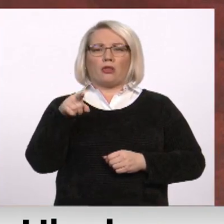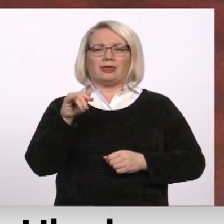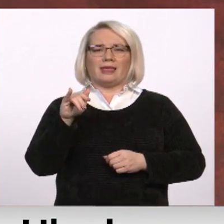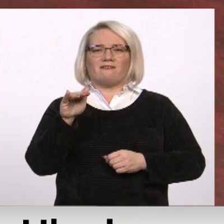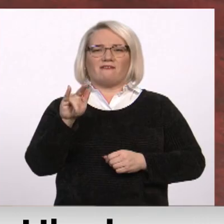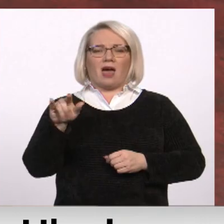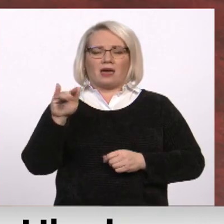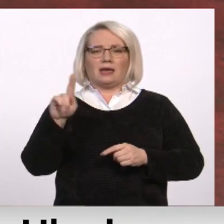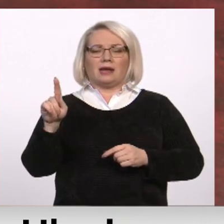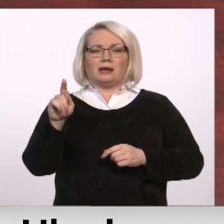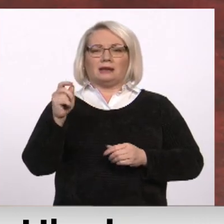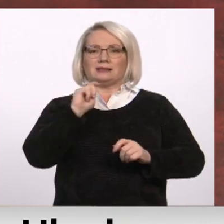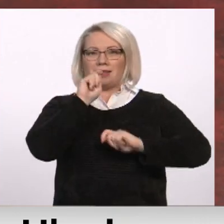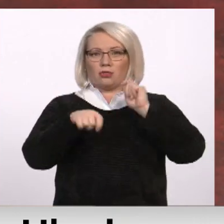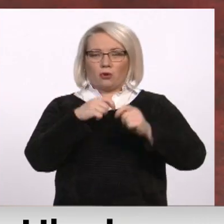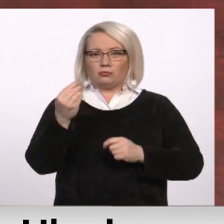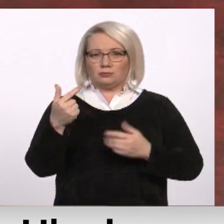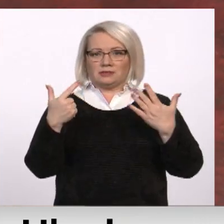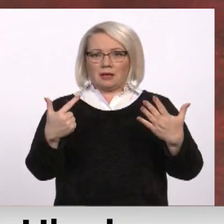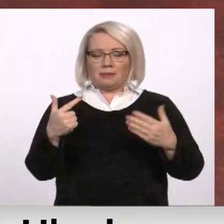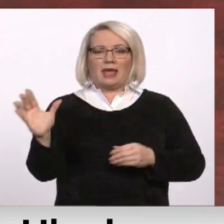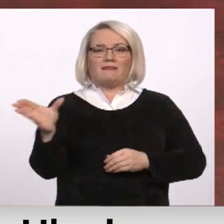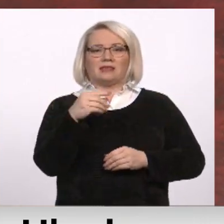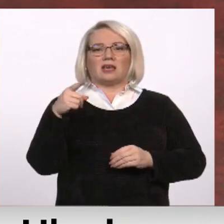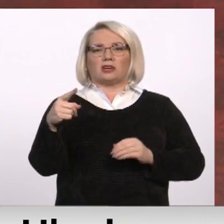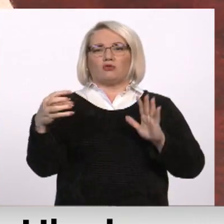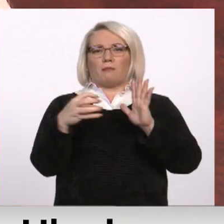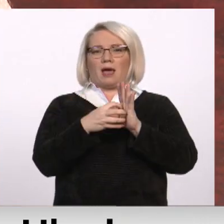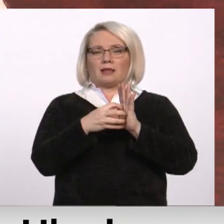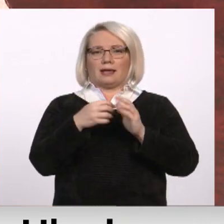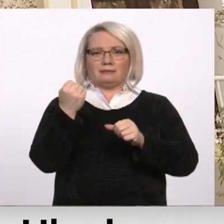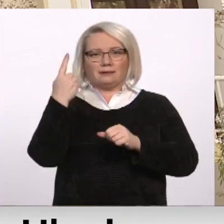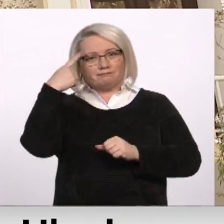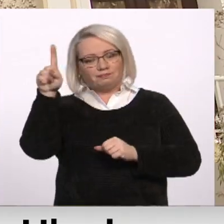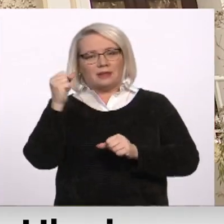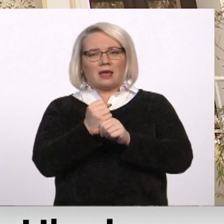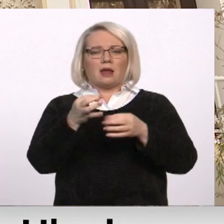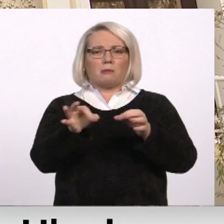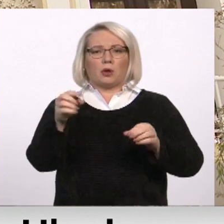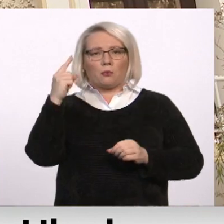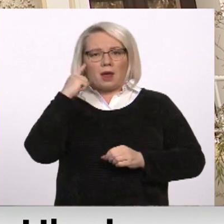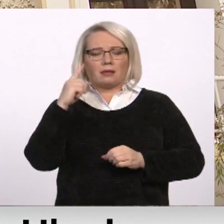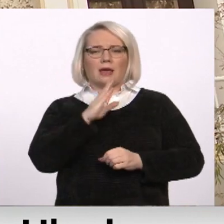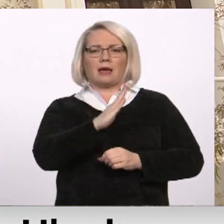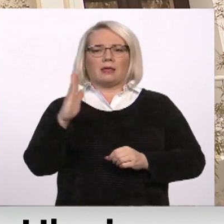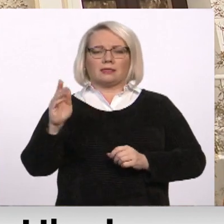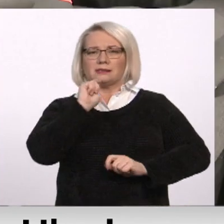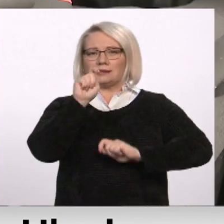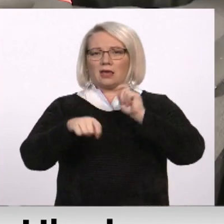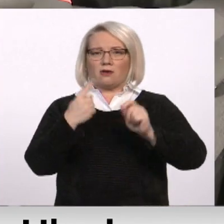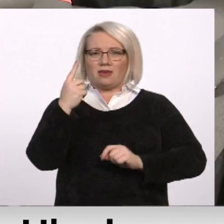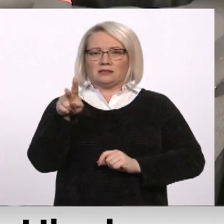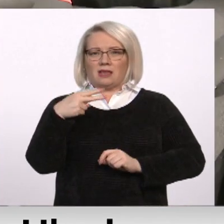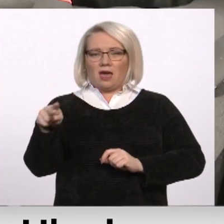ir 7 eiro. Visi, kas platformu radījuši un uztur, to dara brīvprātīgi. Katras ziedotais eiro tiek Ukrainai. Pat